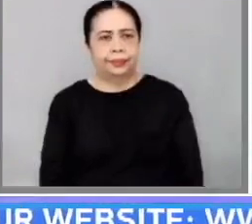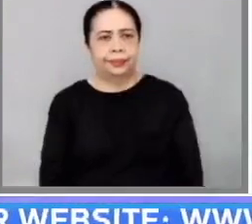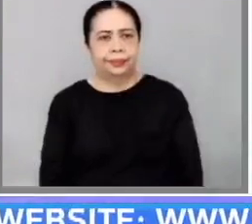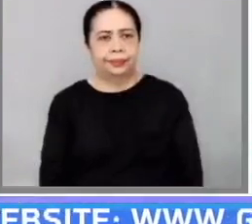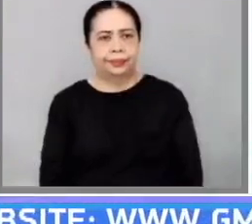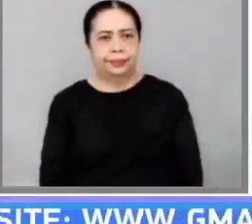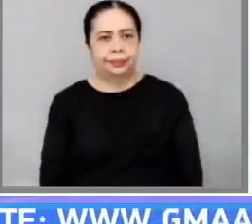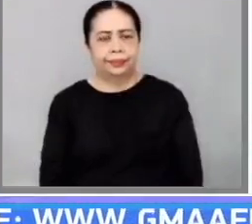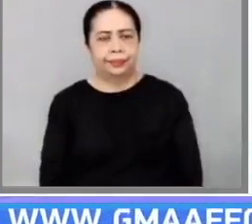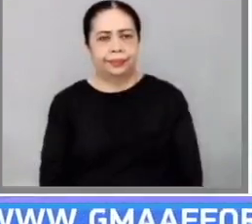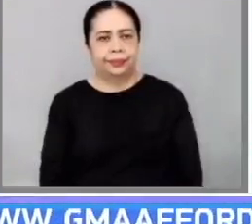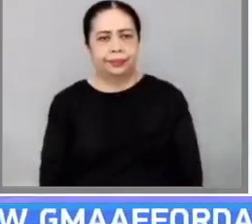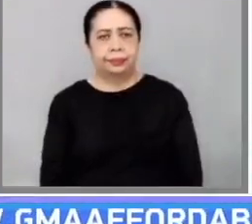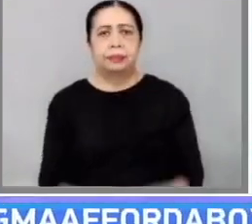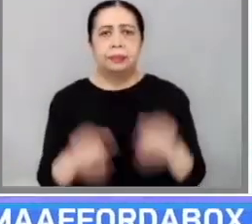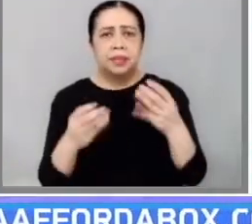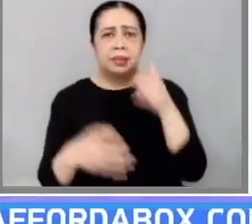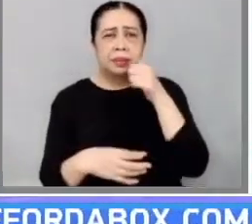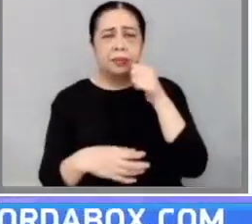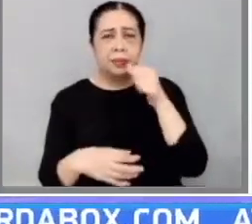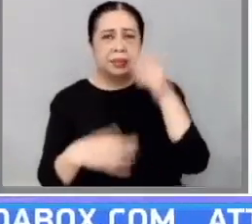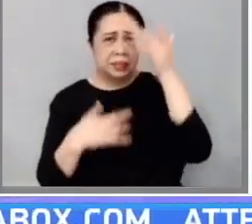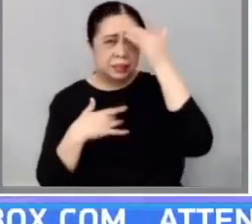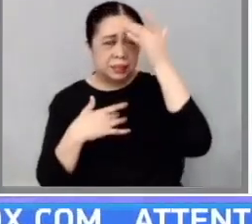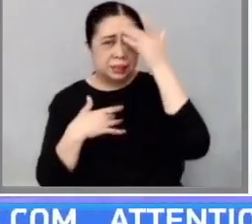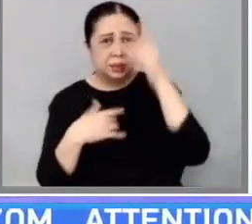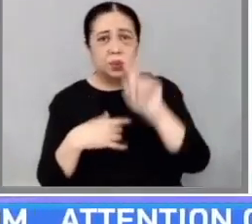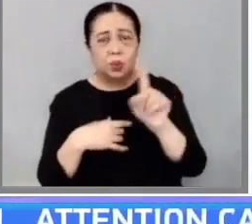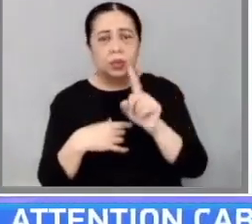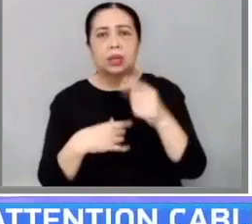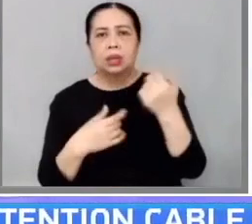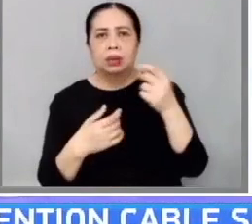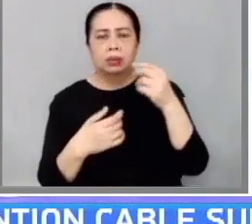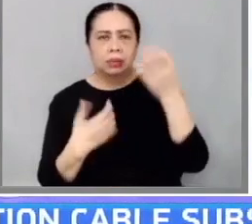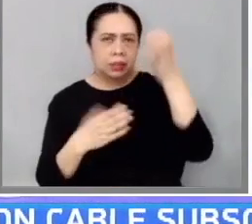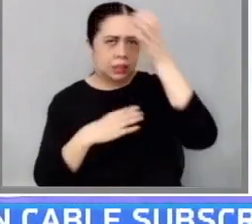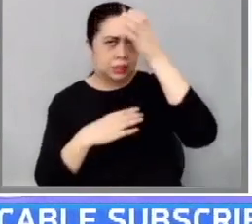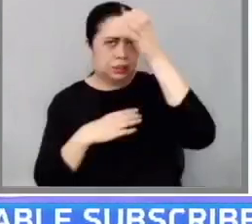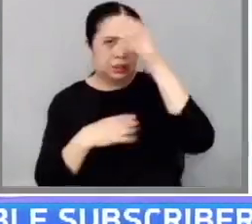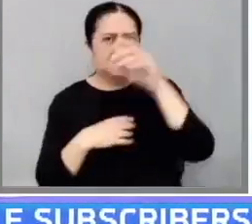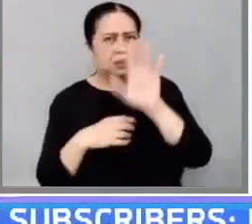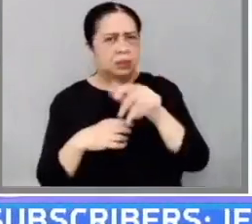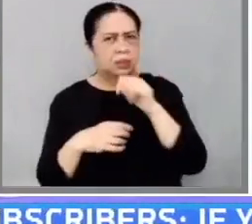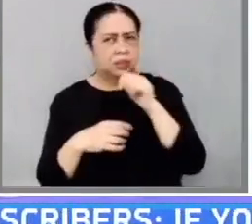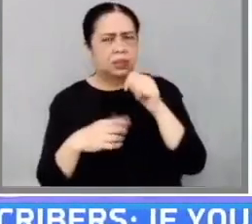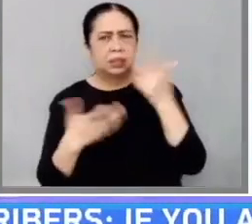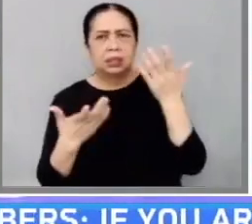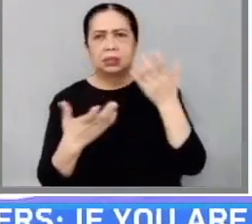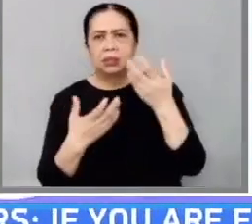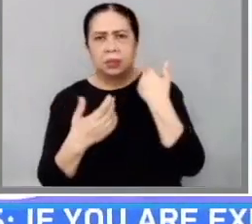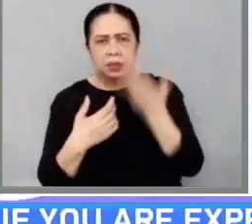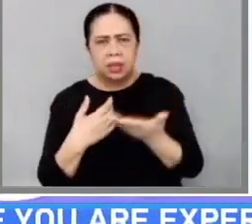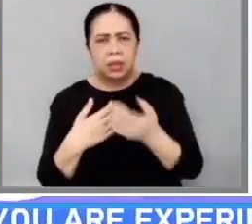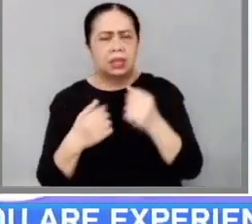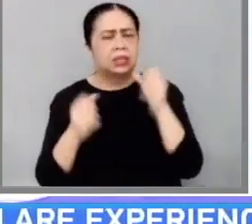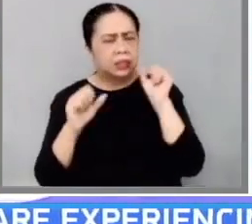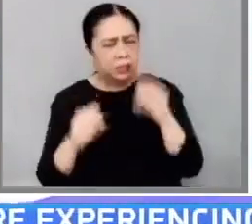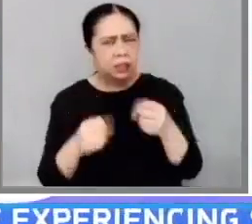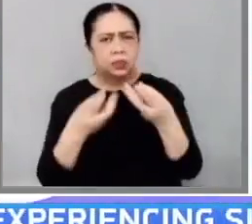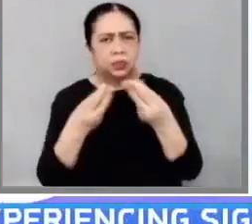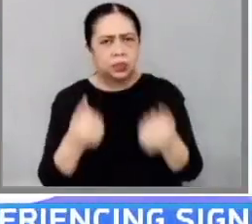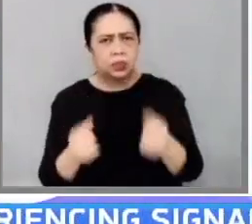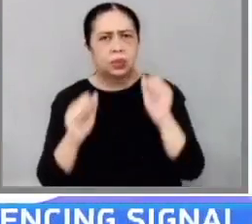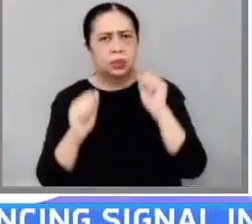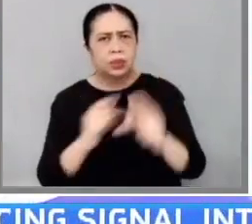Maraming mga babaeng namamatay sa breast cancer na hindi naman dapat mamatay. It's a curable disease, it's a preventable disease. Kung